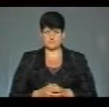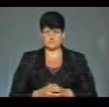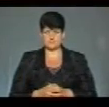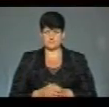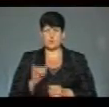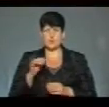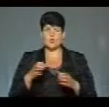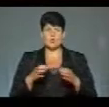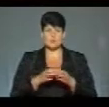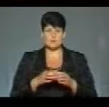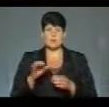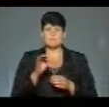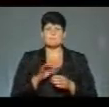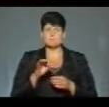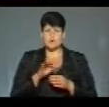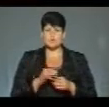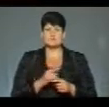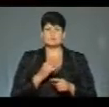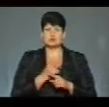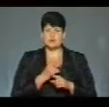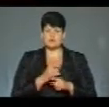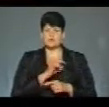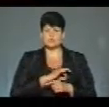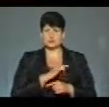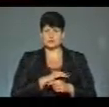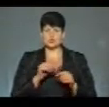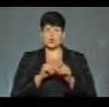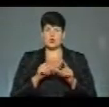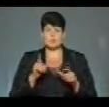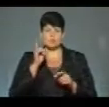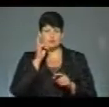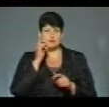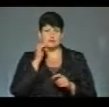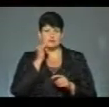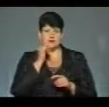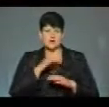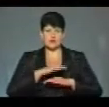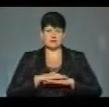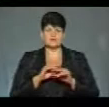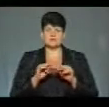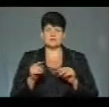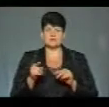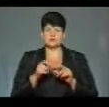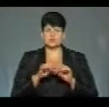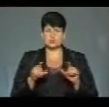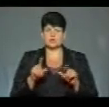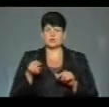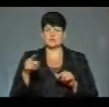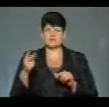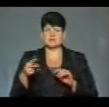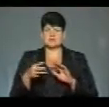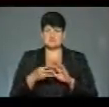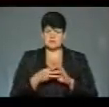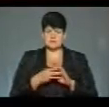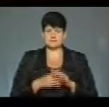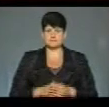У групі «Про», які за те, щоб заборонити використання школярами мобільних телефонів на уроках, вчитель тернопільської школи номер 28 Богдан